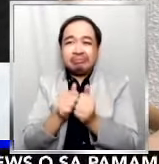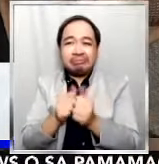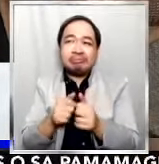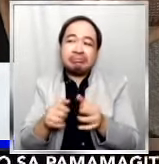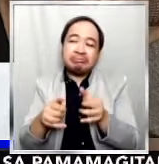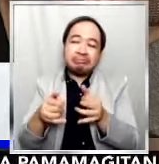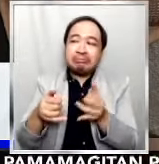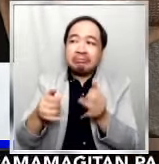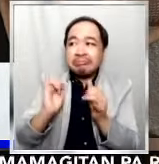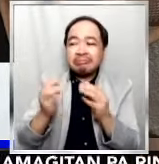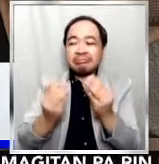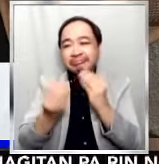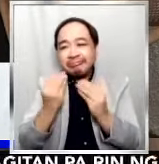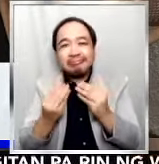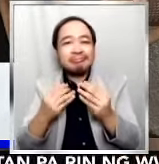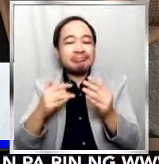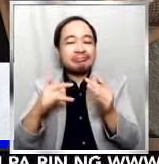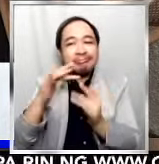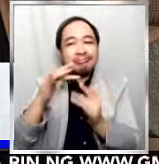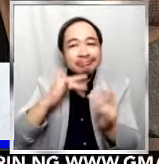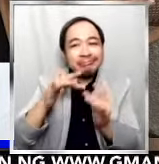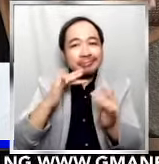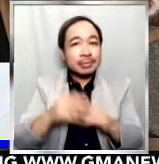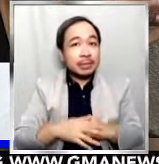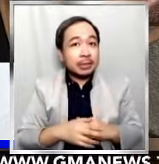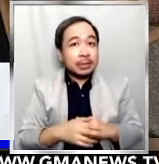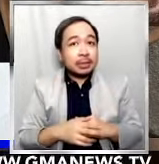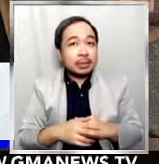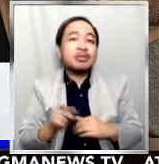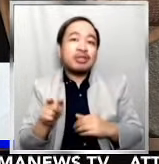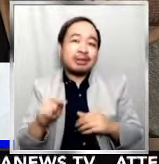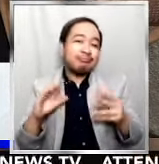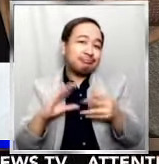ganun. So, yun yung story, ah.